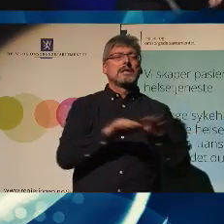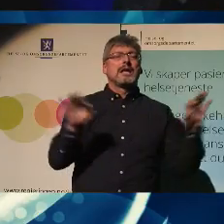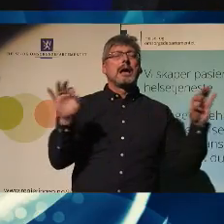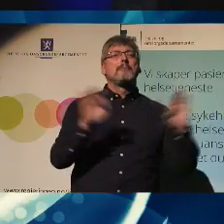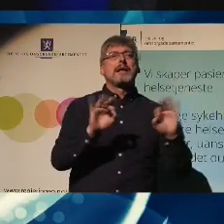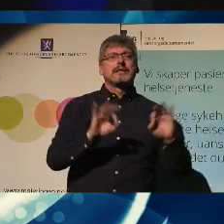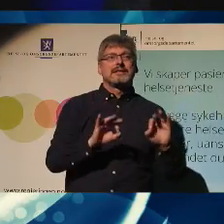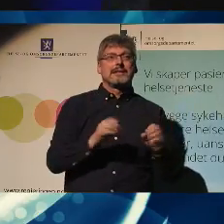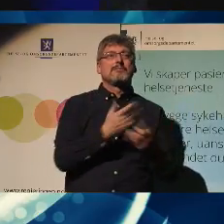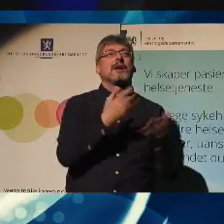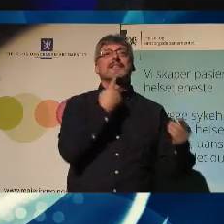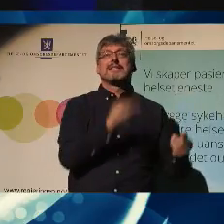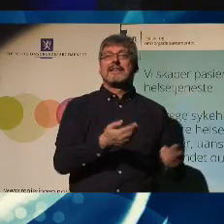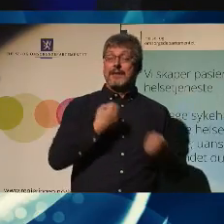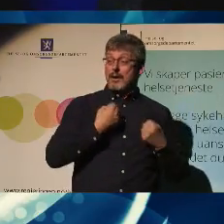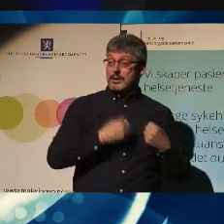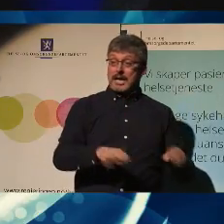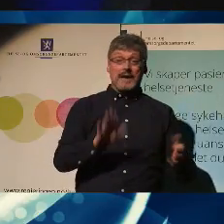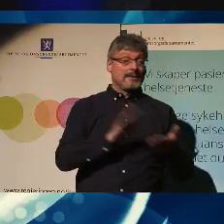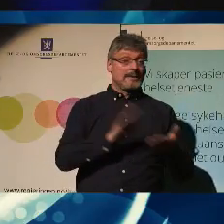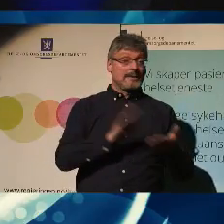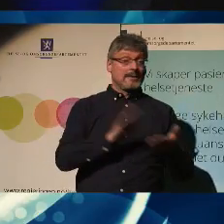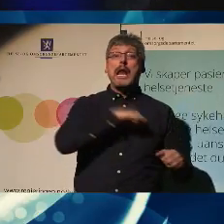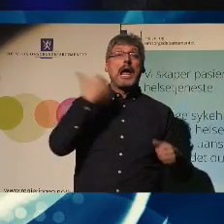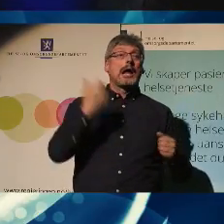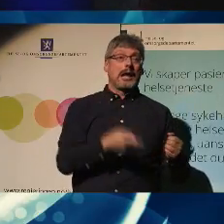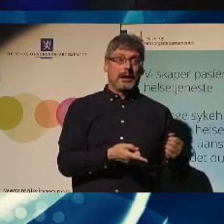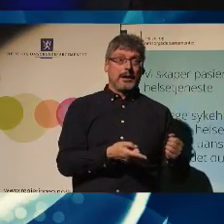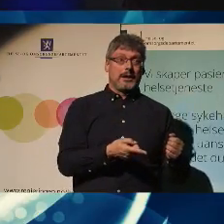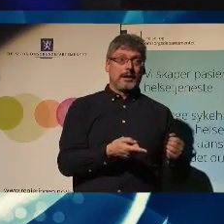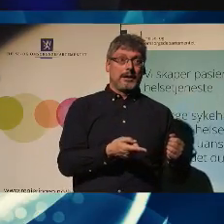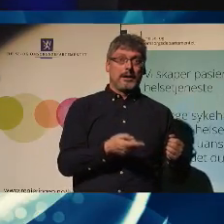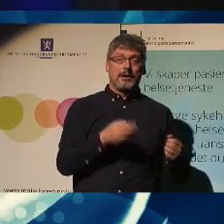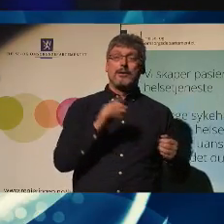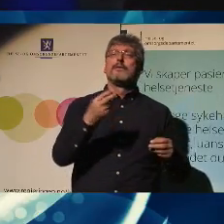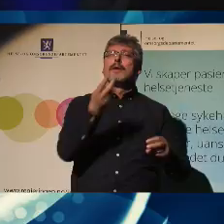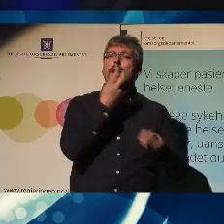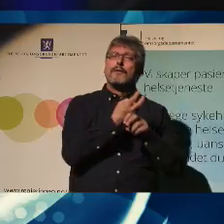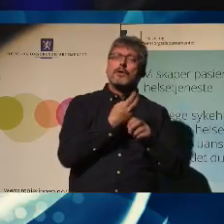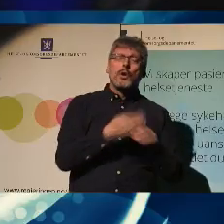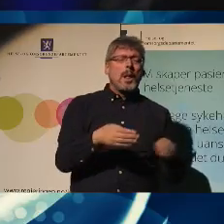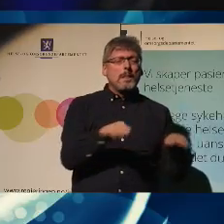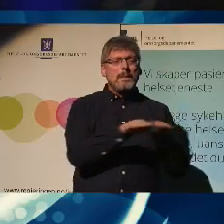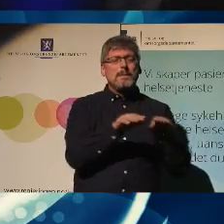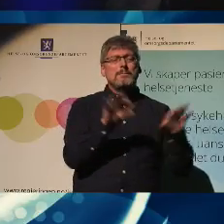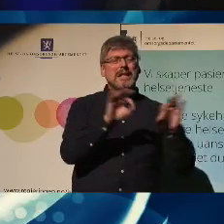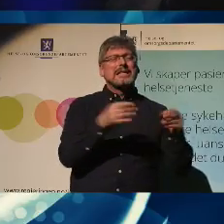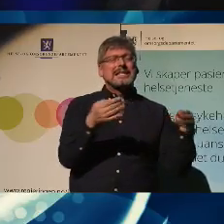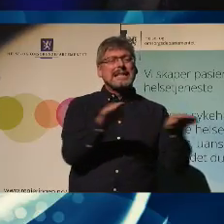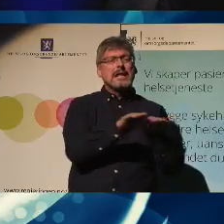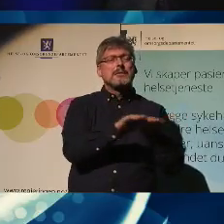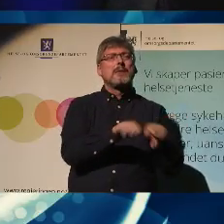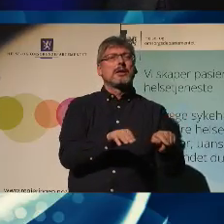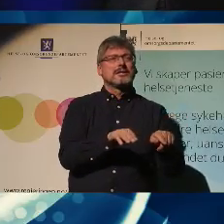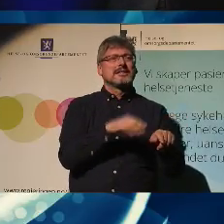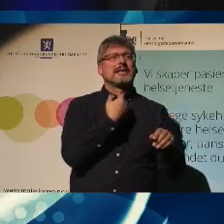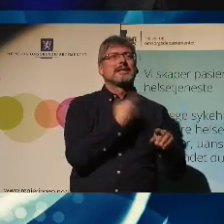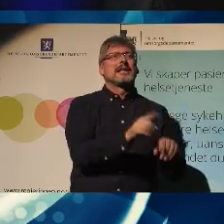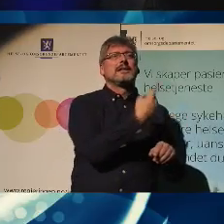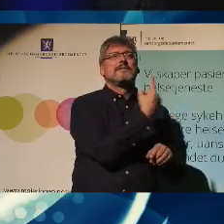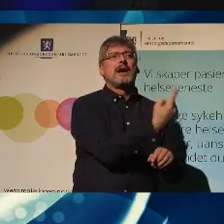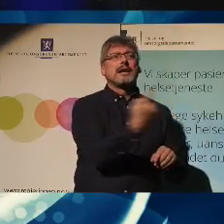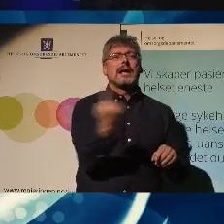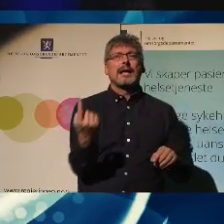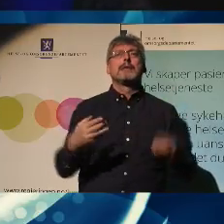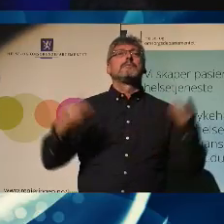vi har drevet med persontilpasset medisin lenge, at vi har forsøkt å tilpasse medisinen til den enkelte.